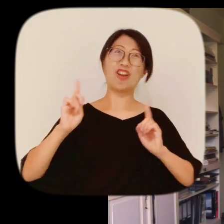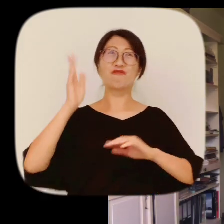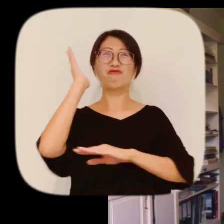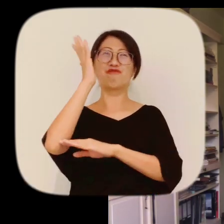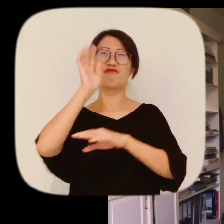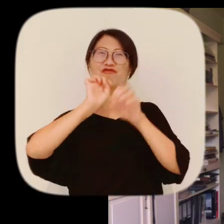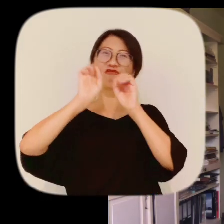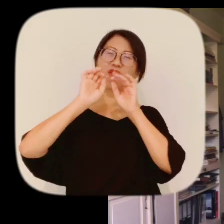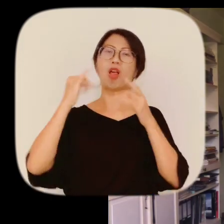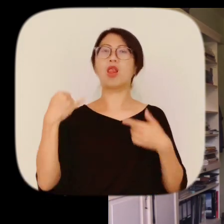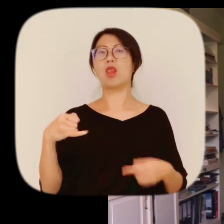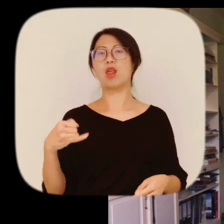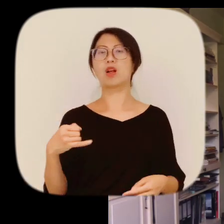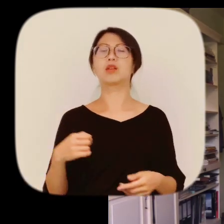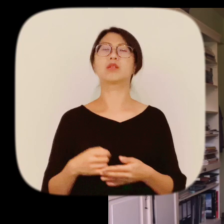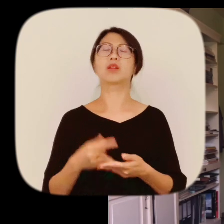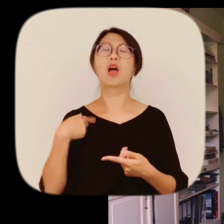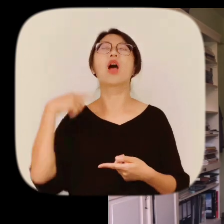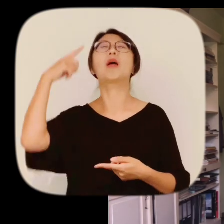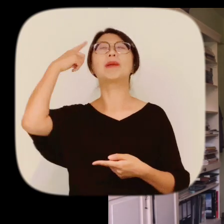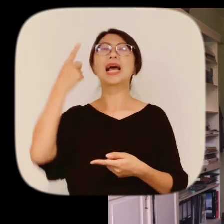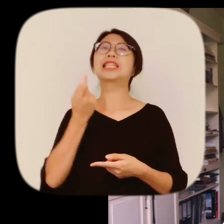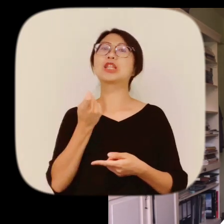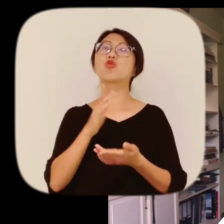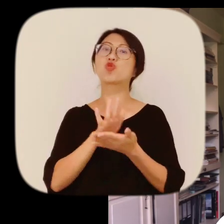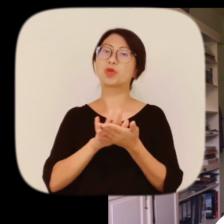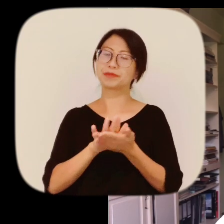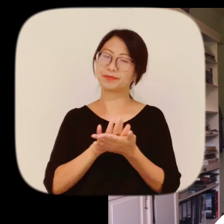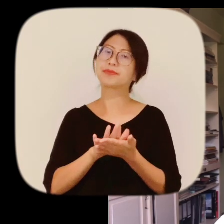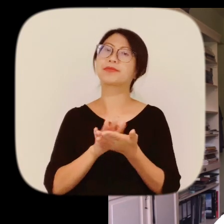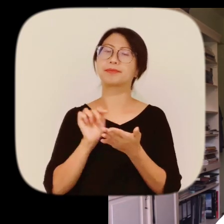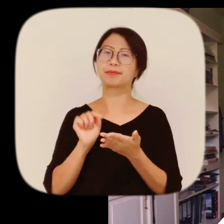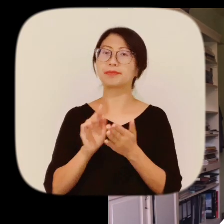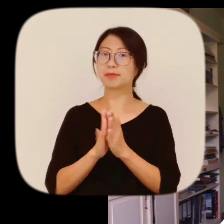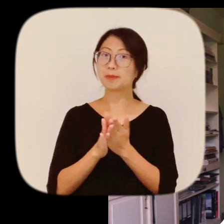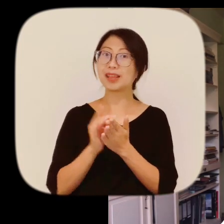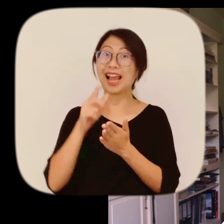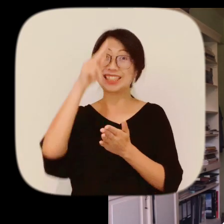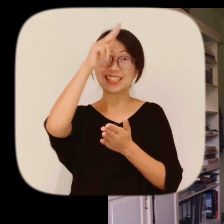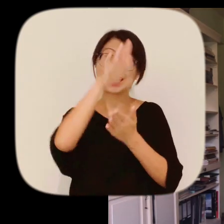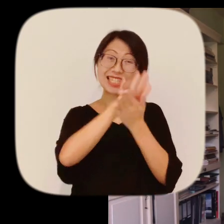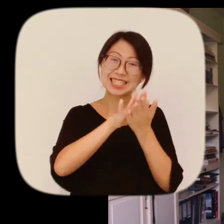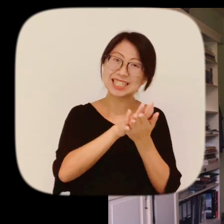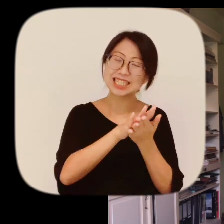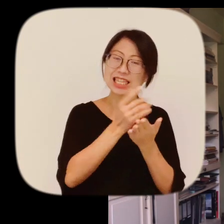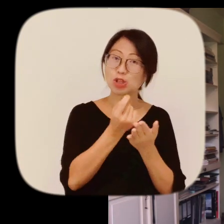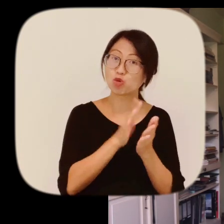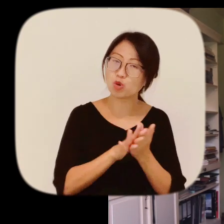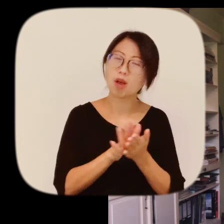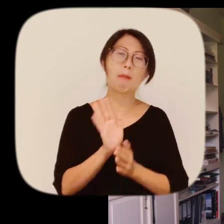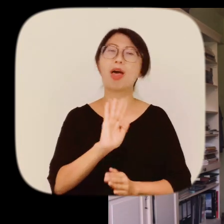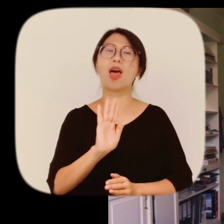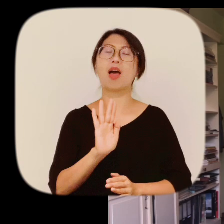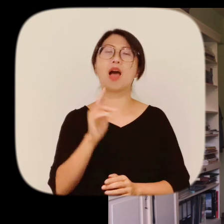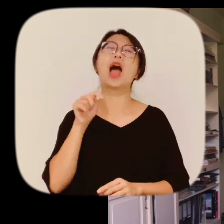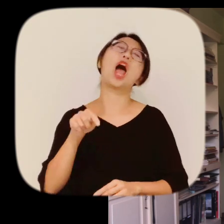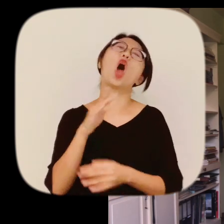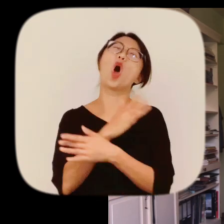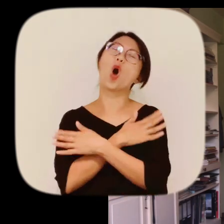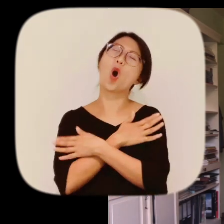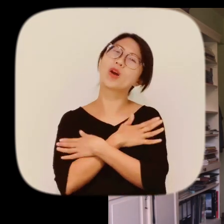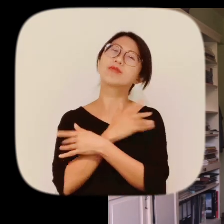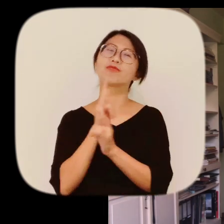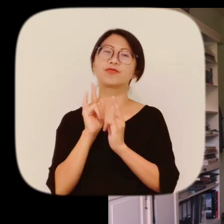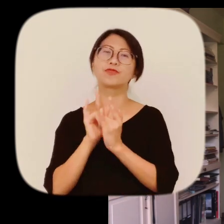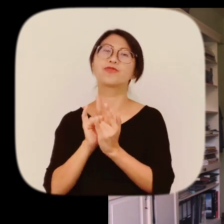发表我们的意见在这里我想起一本小说不是一个政治小说是